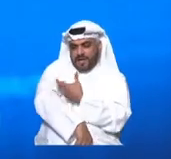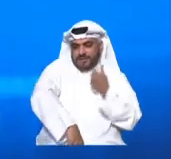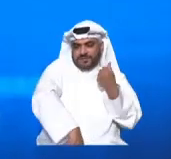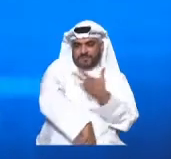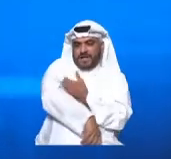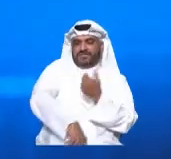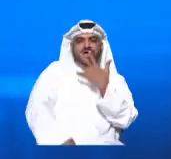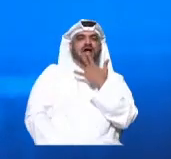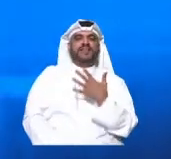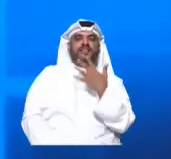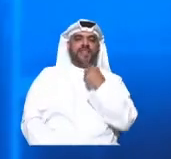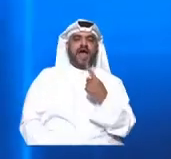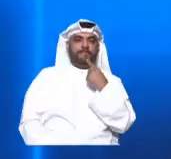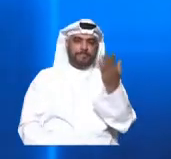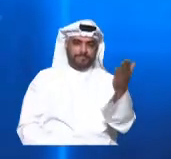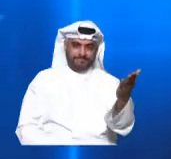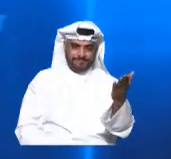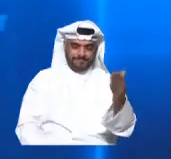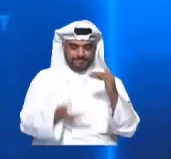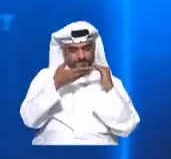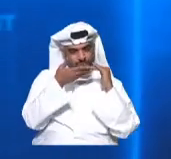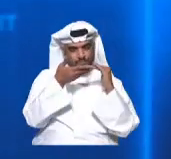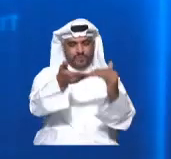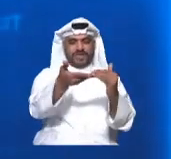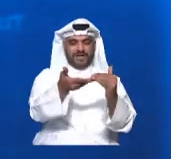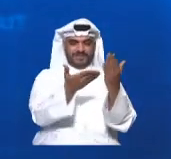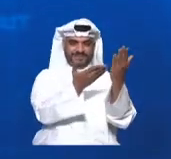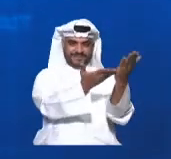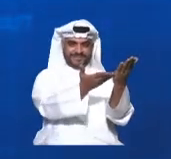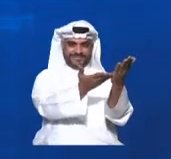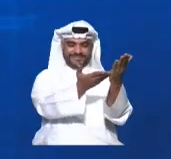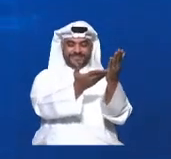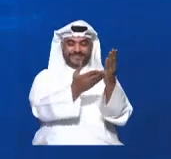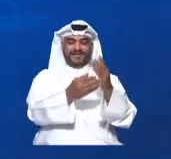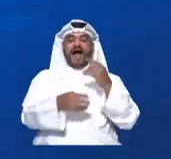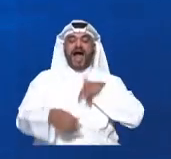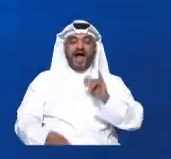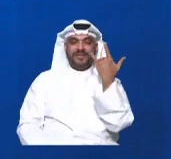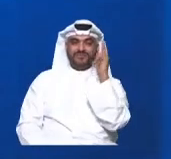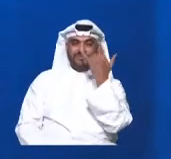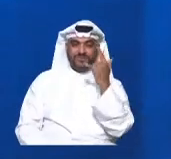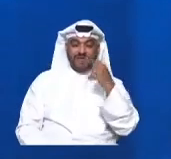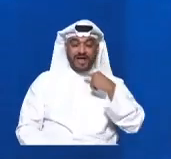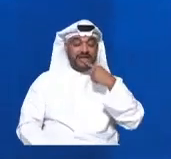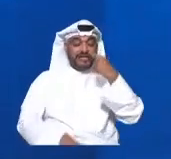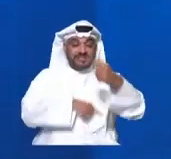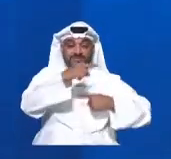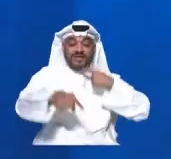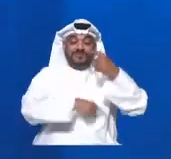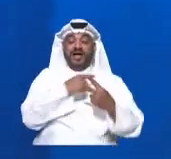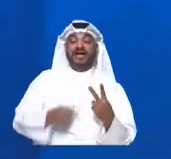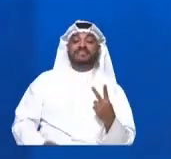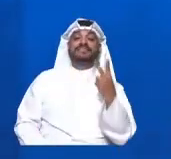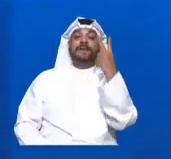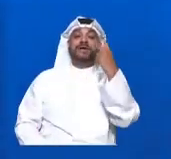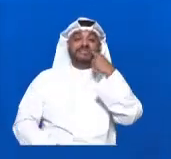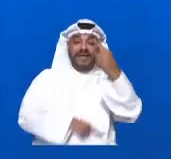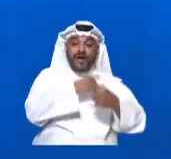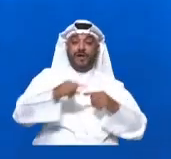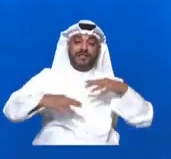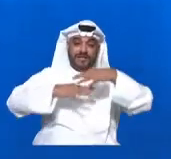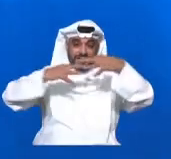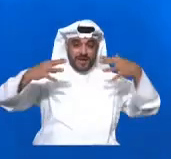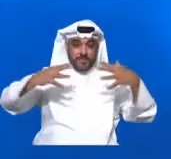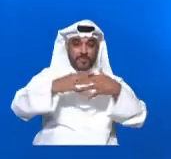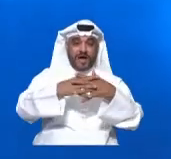32 للغزو العراقي الغاشم لدولة الكويت. هذه الحملة تأتي للسنة 7 على التوالي في إطار التعاون